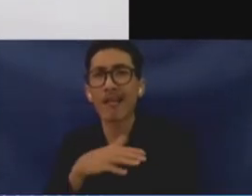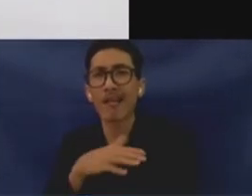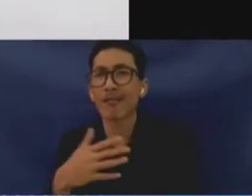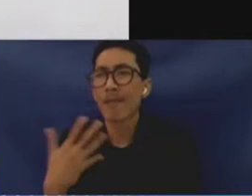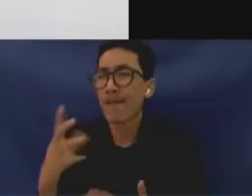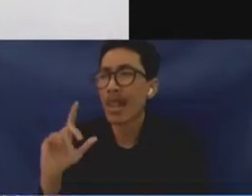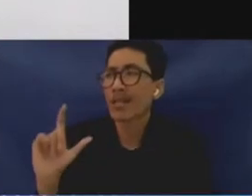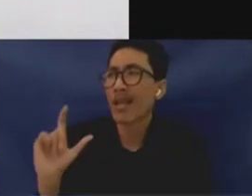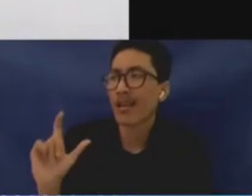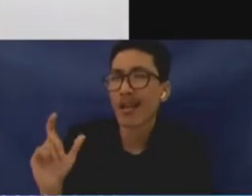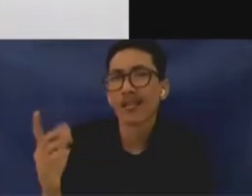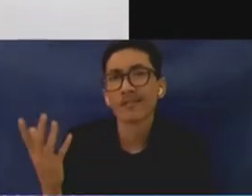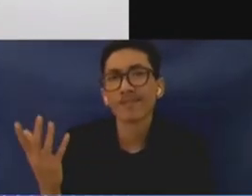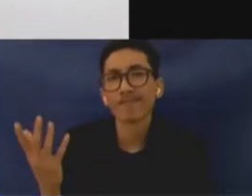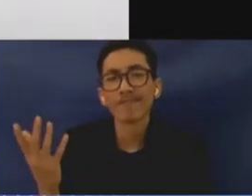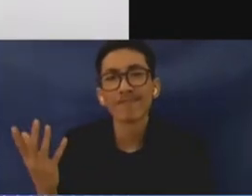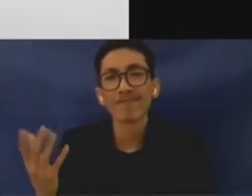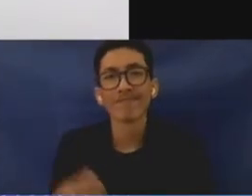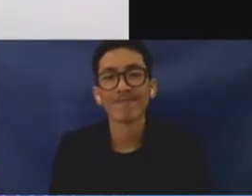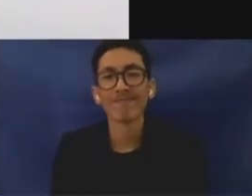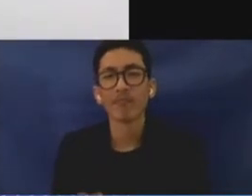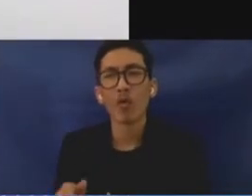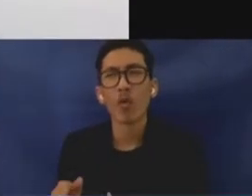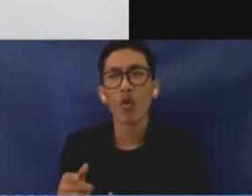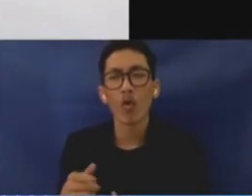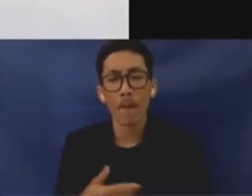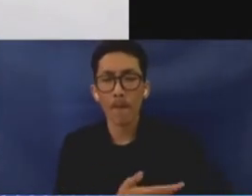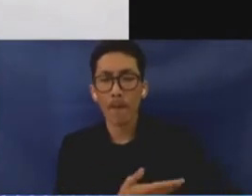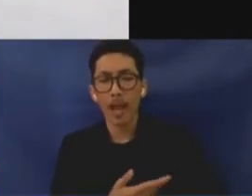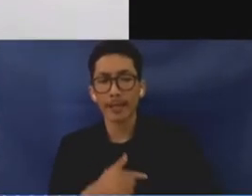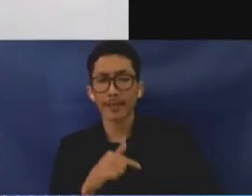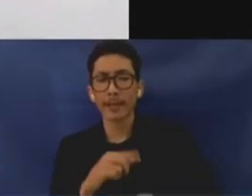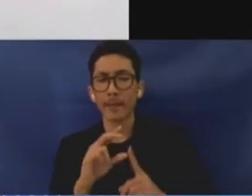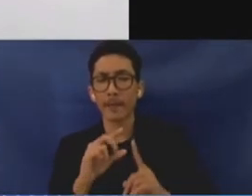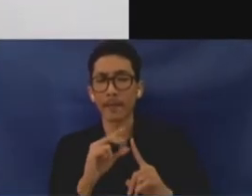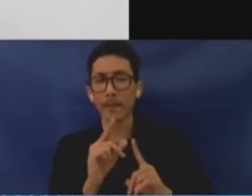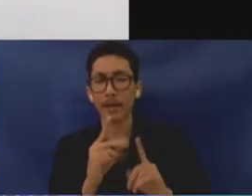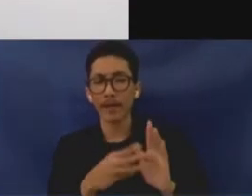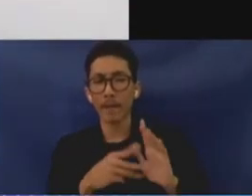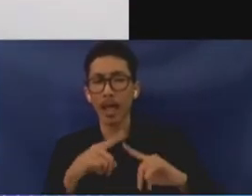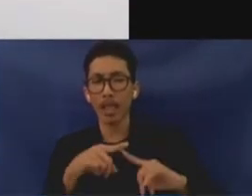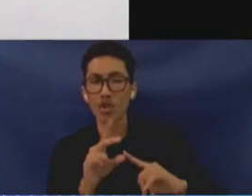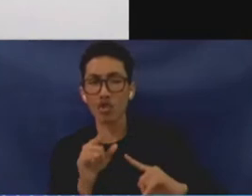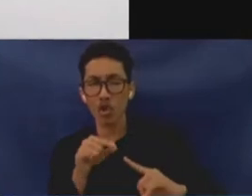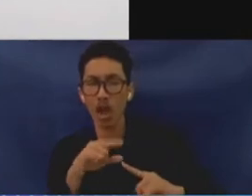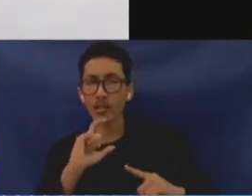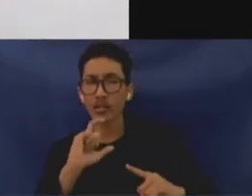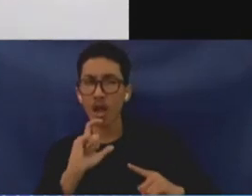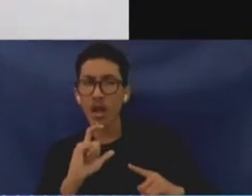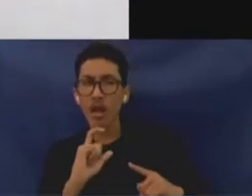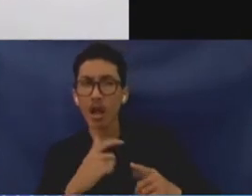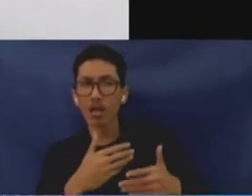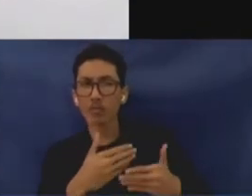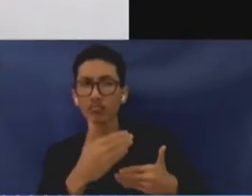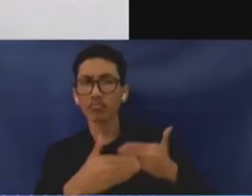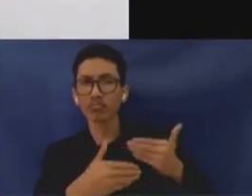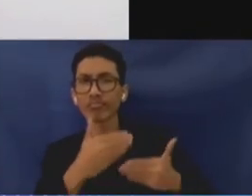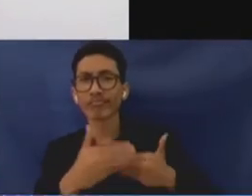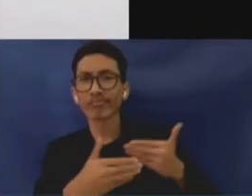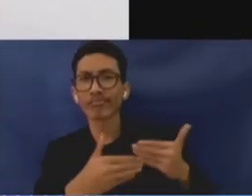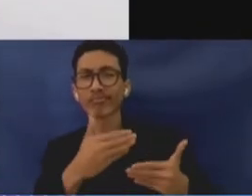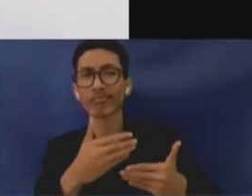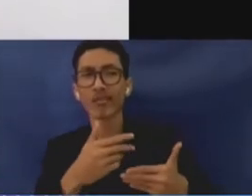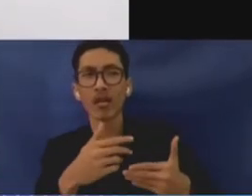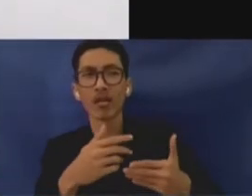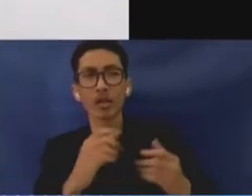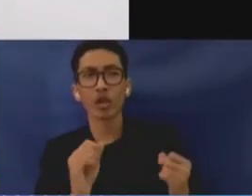harus kita pikirkan adalah karena dia prematur dengan kelainan jantung, ada banyak step-step yang harus dia lakukan gitu untuk dia bisa survive